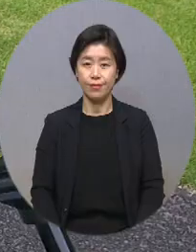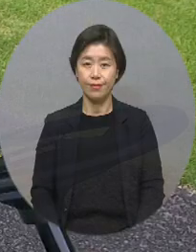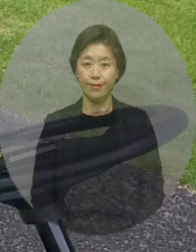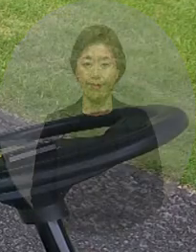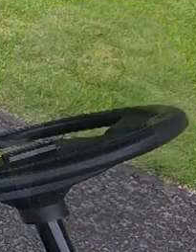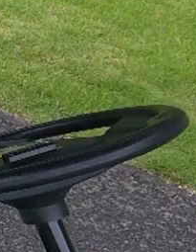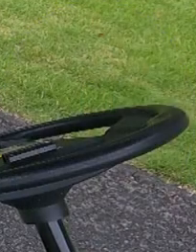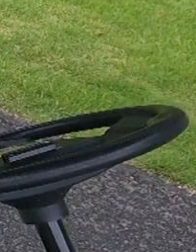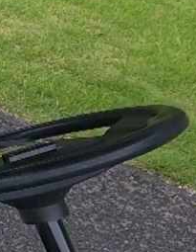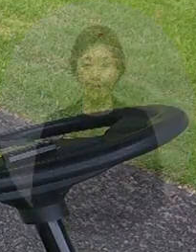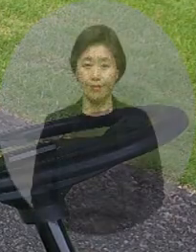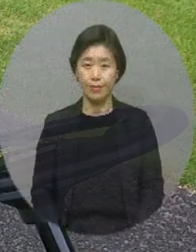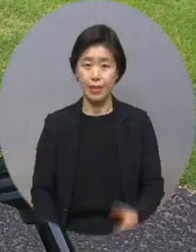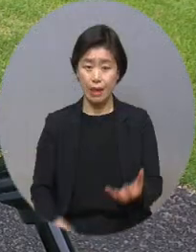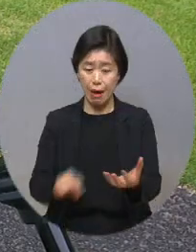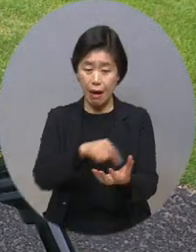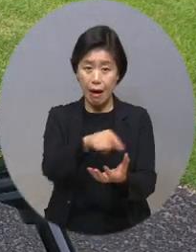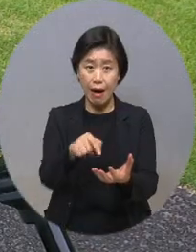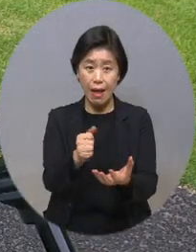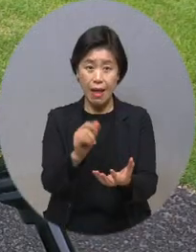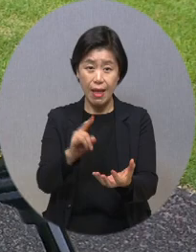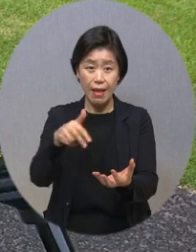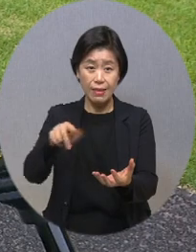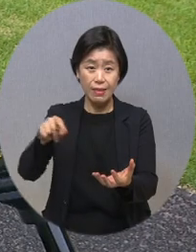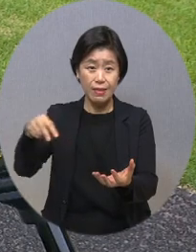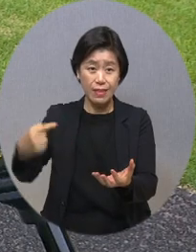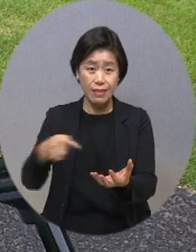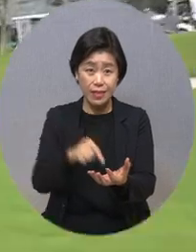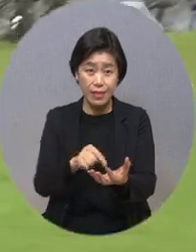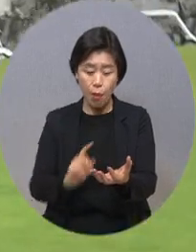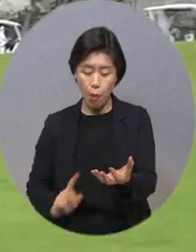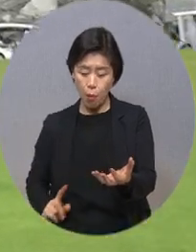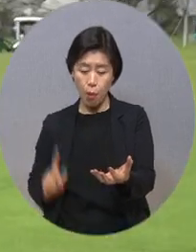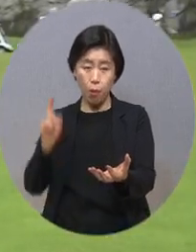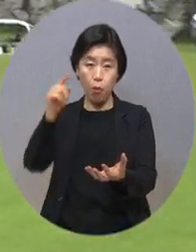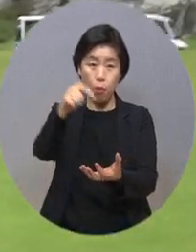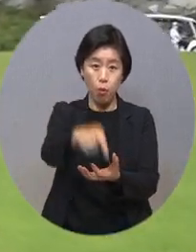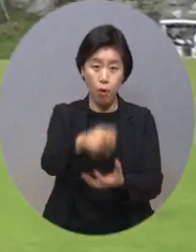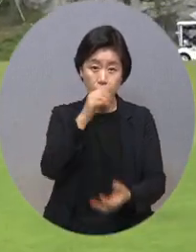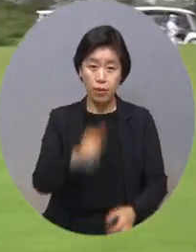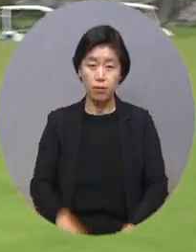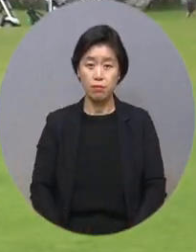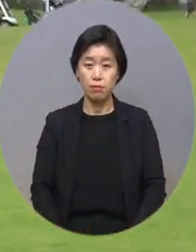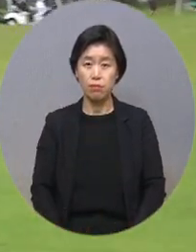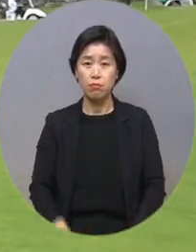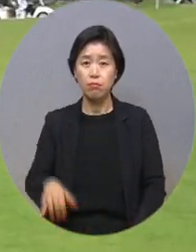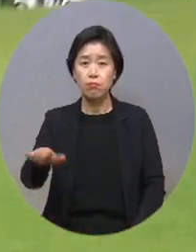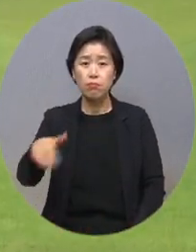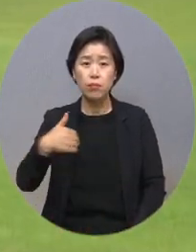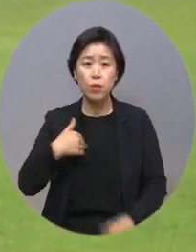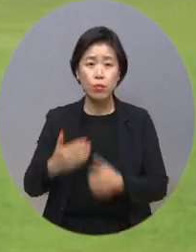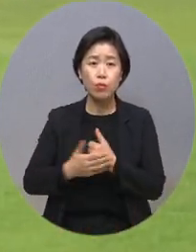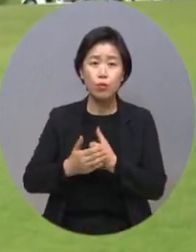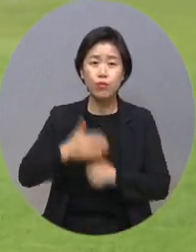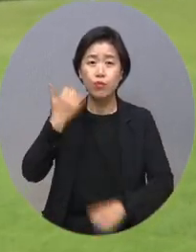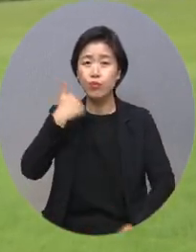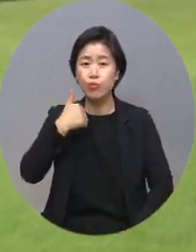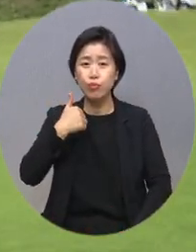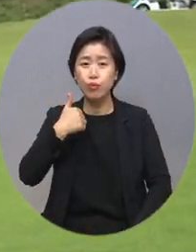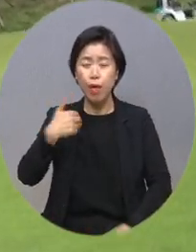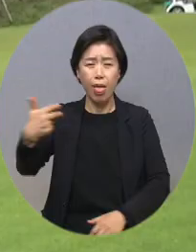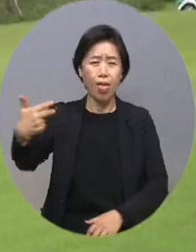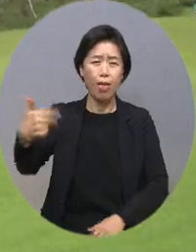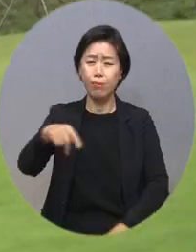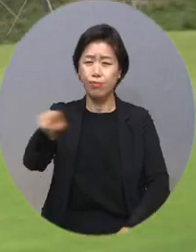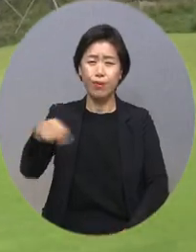와. 아니, 해저드 티가 여기잖아요. 근데 저렇게 뒤에다 보자고 붙였는데. 내 편은 카메라 감독님들밖에 없어요. 공참.